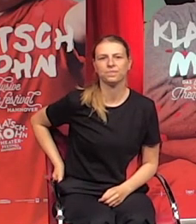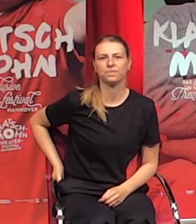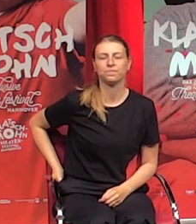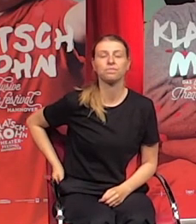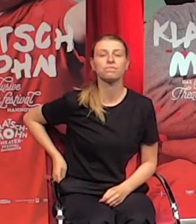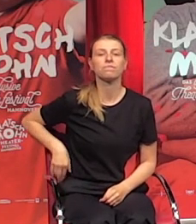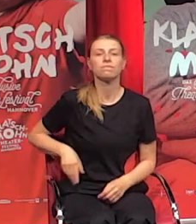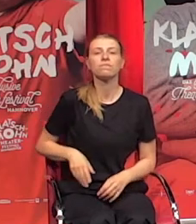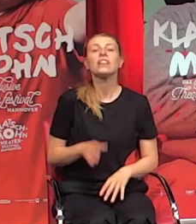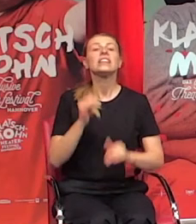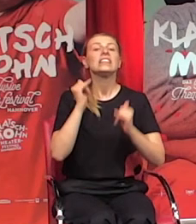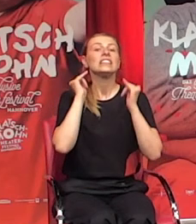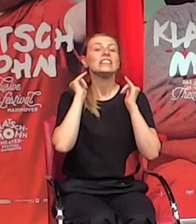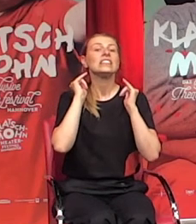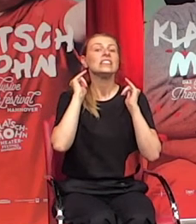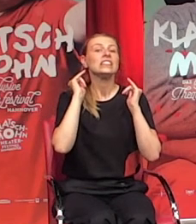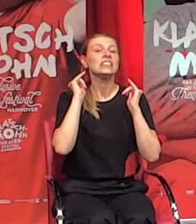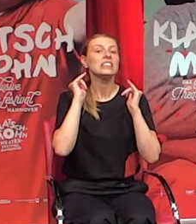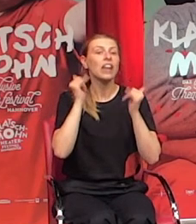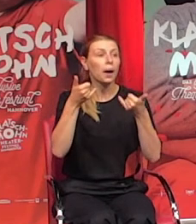Ja, und jetzt geht's schon weiter.